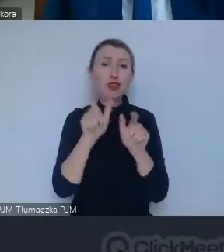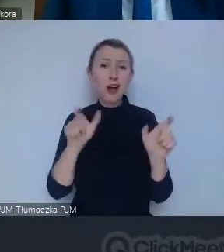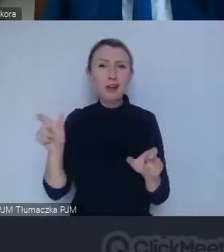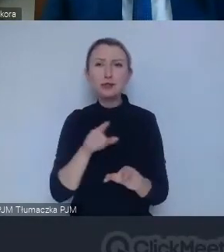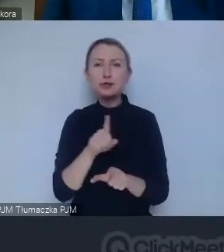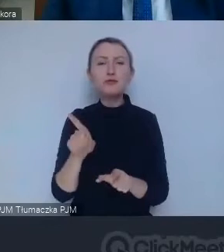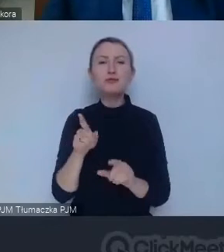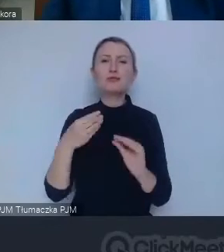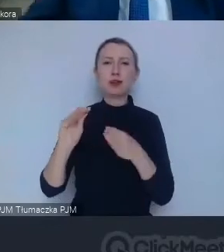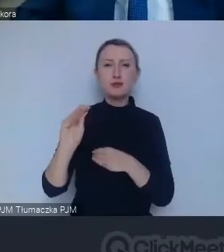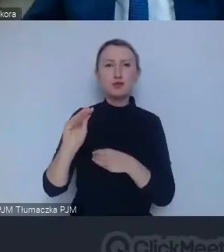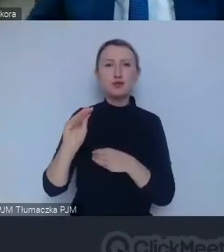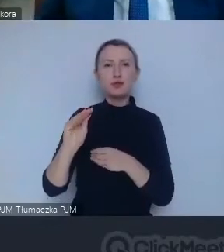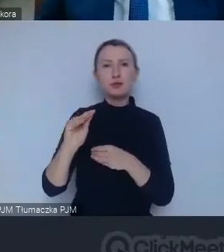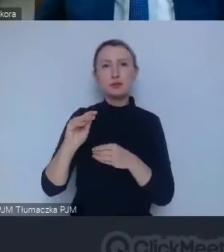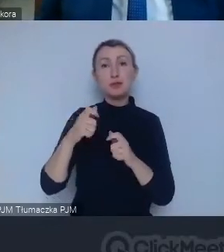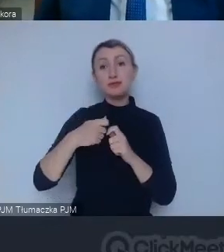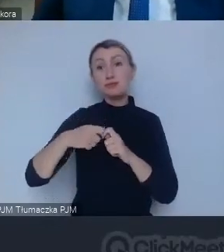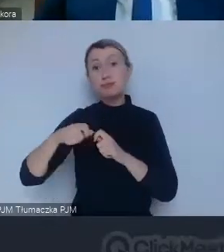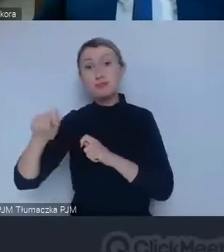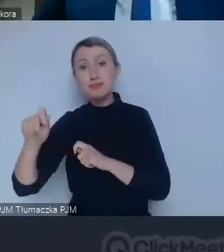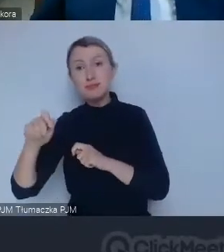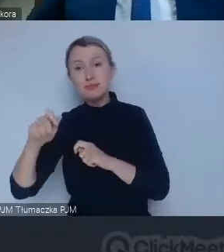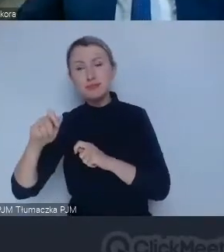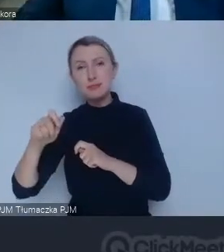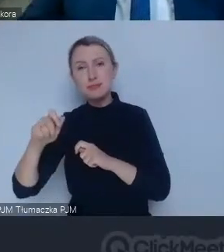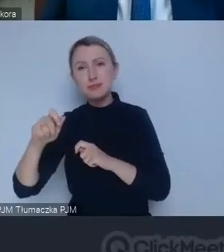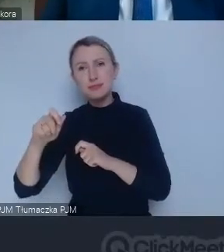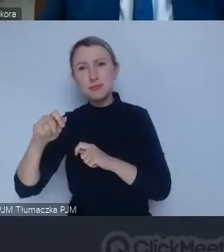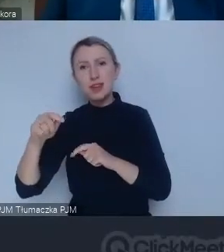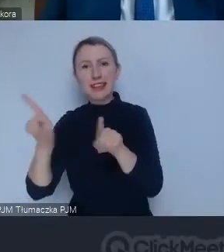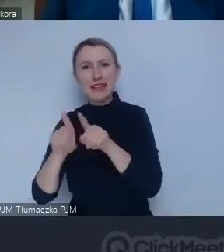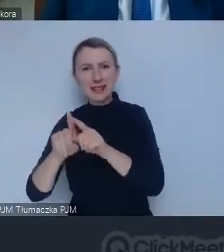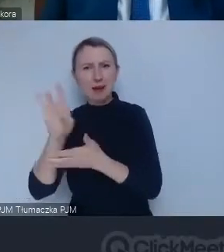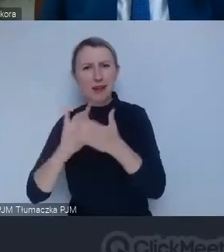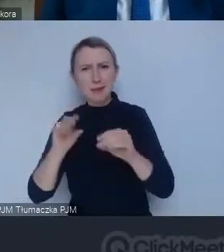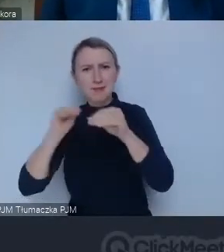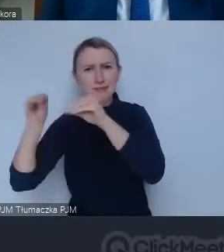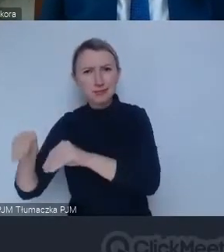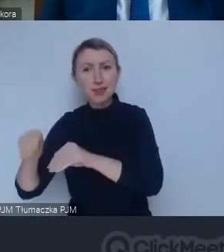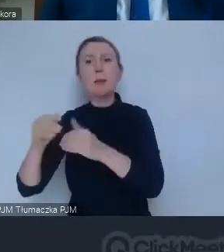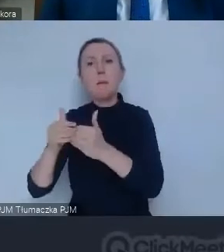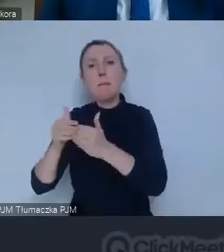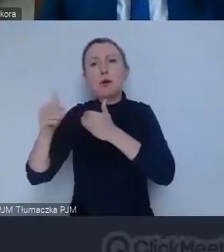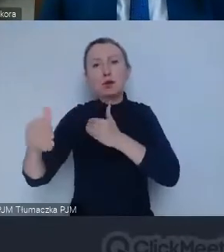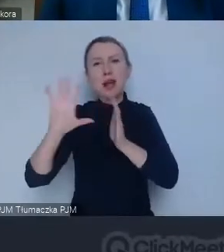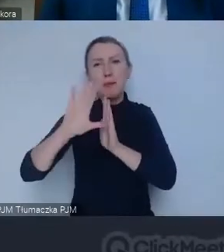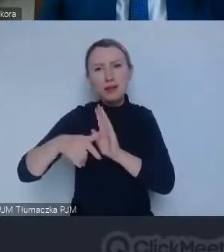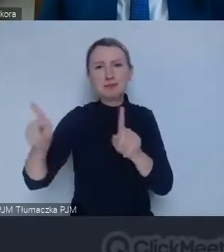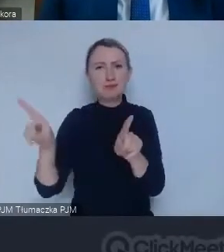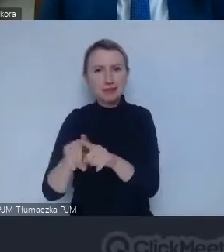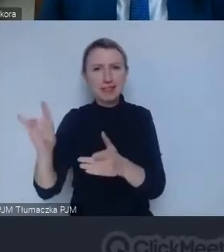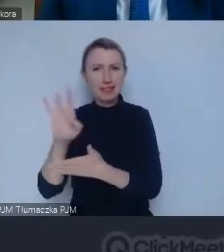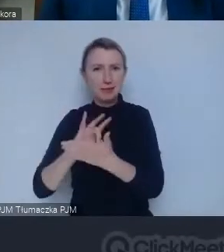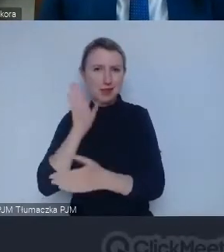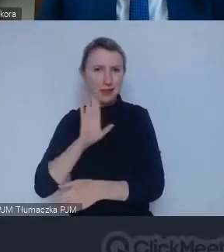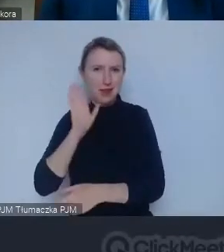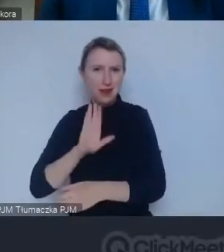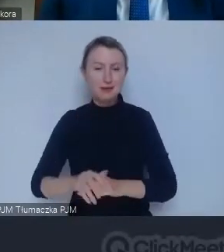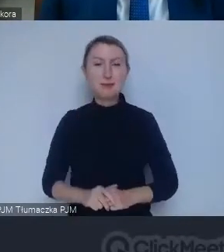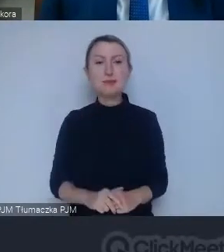w większości odpływają do tej samej gminy. Wprawdzie poza miasto, ale zostają w gminie.